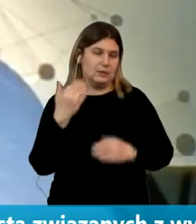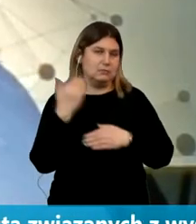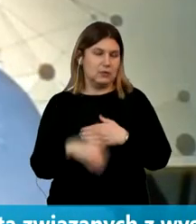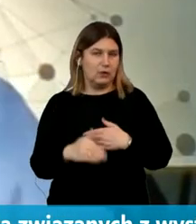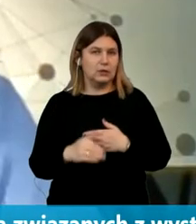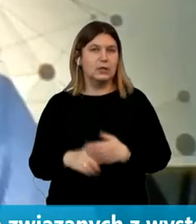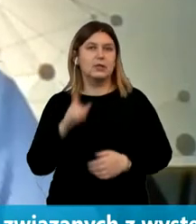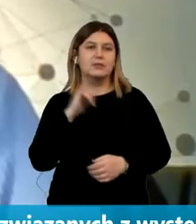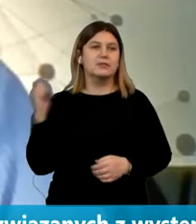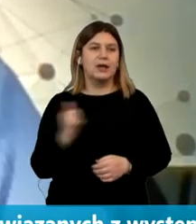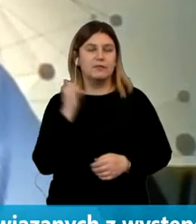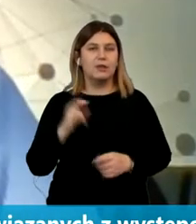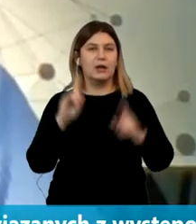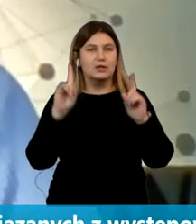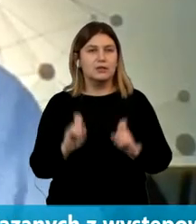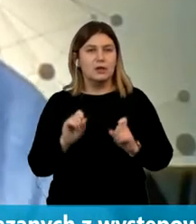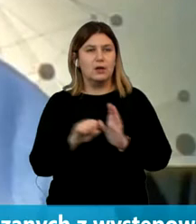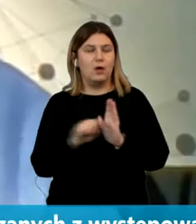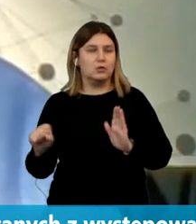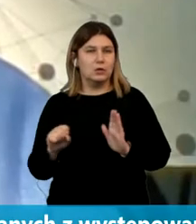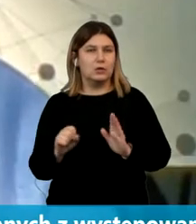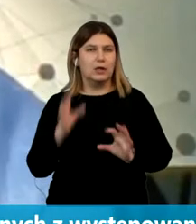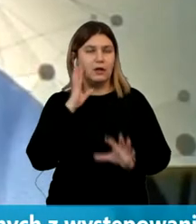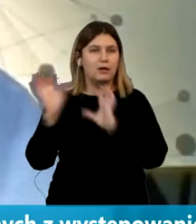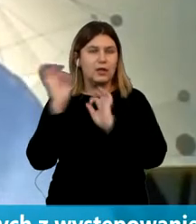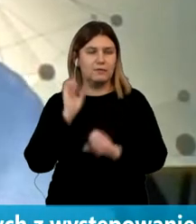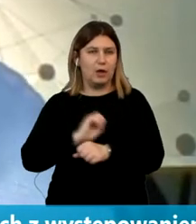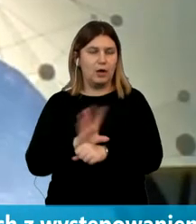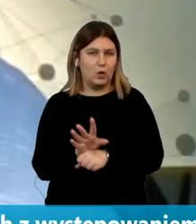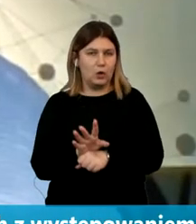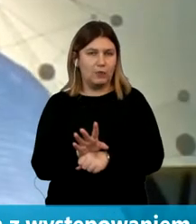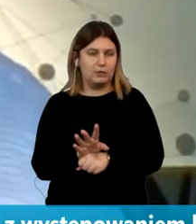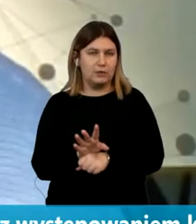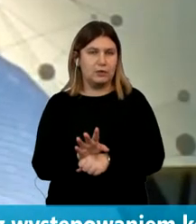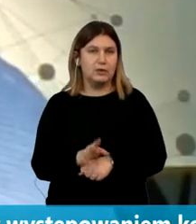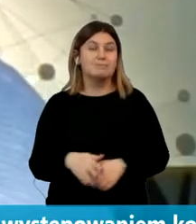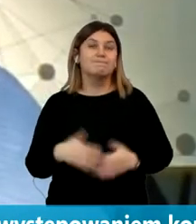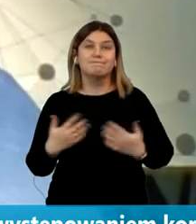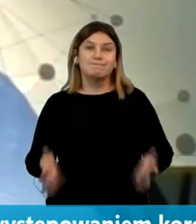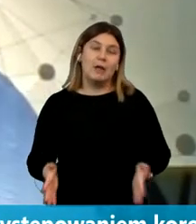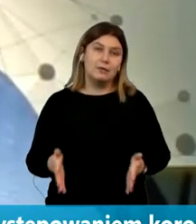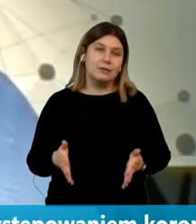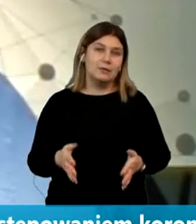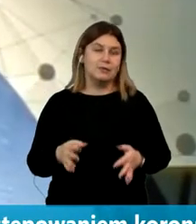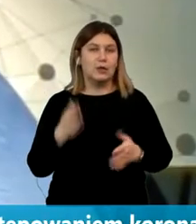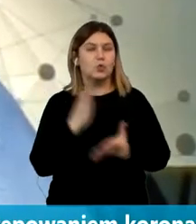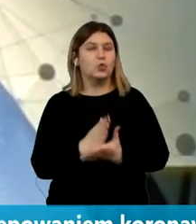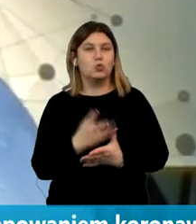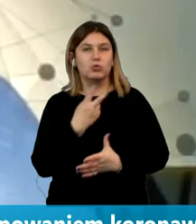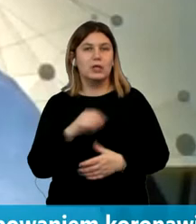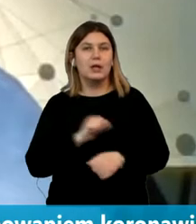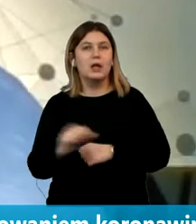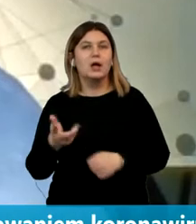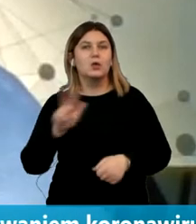Zwykle zaczynamy nasze spotkanie od informacji covidowej. Niestety nie jesteśmy już podmiotem, który